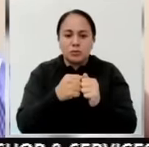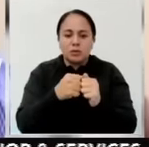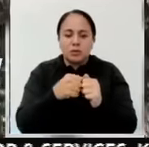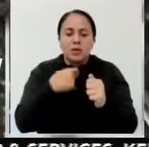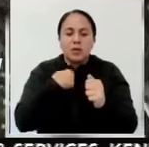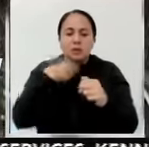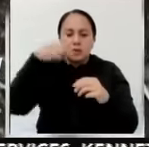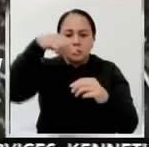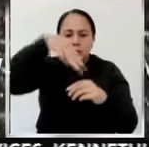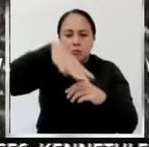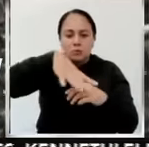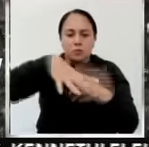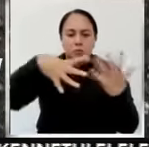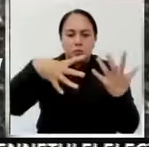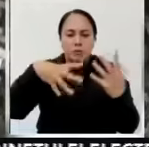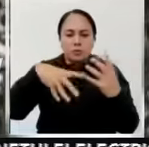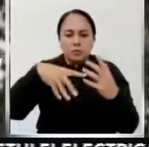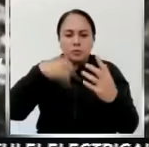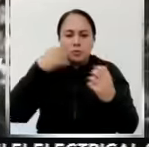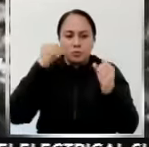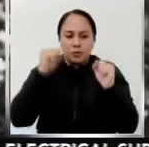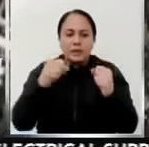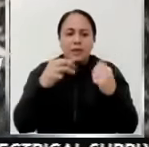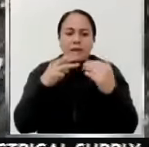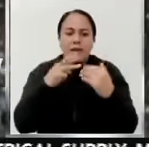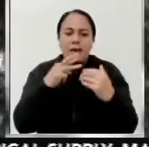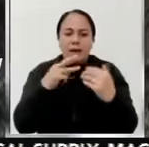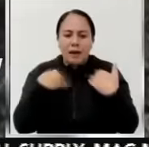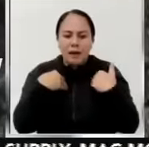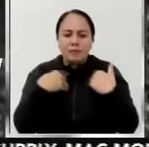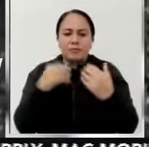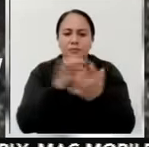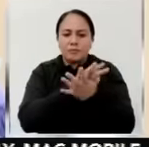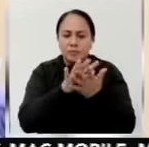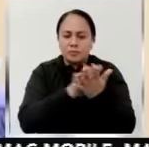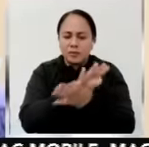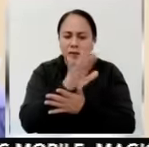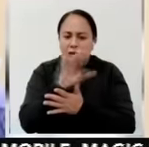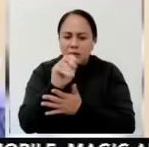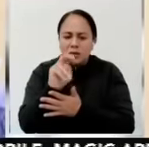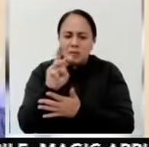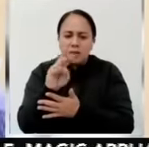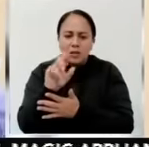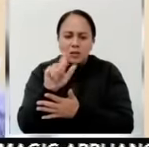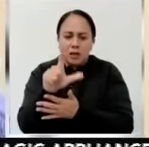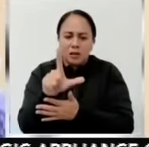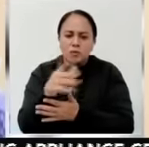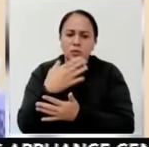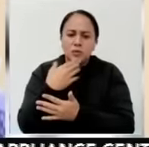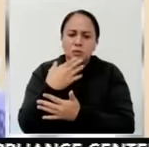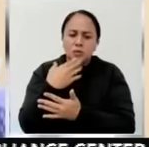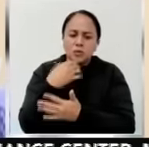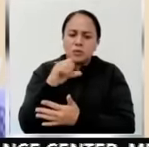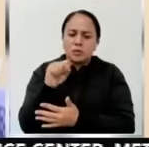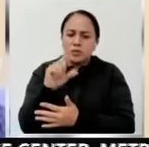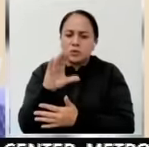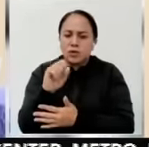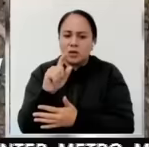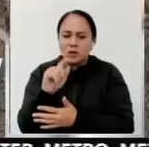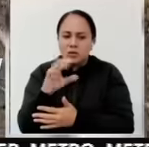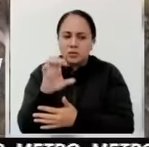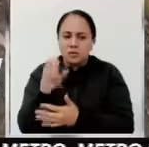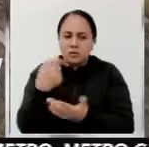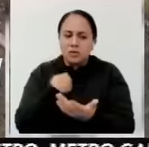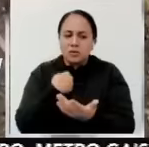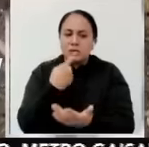expose yung roots. Maaaring meron po siyang mixture ng ions, minerals, sugars, or starch. Kaya po sinabi siguro nila na manimis na